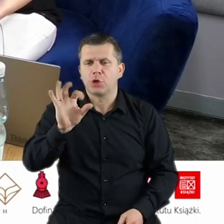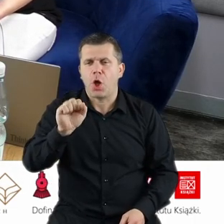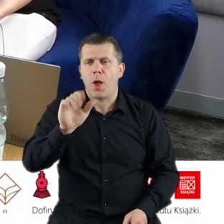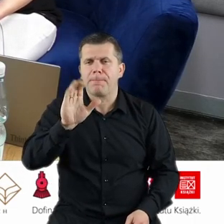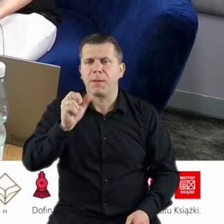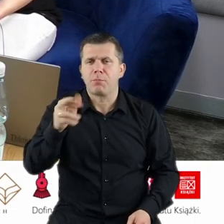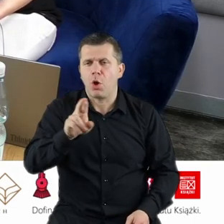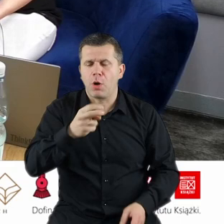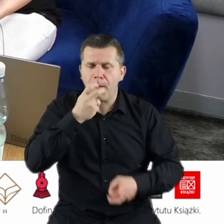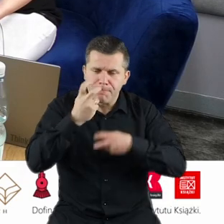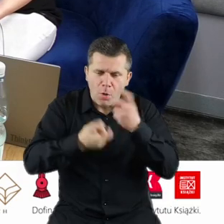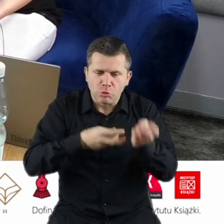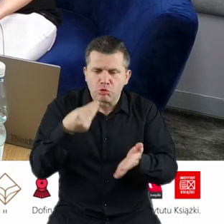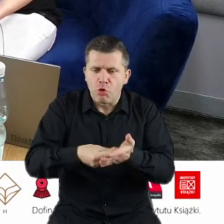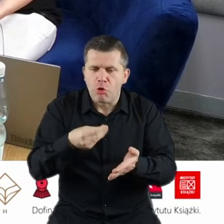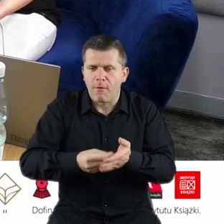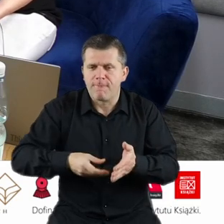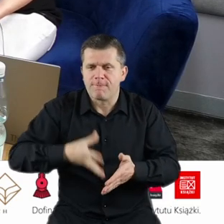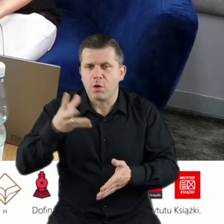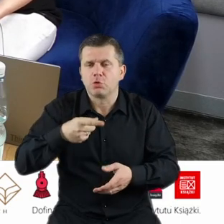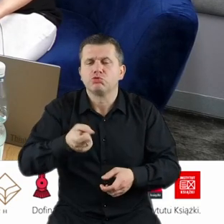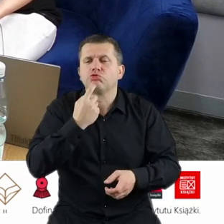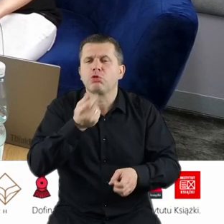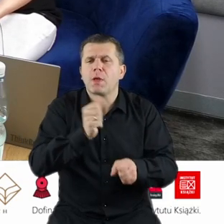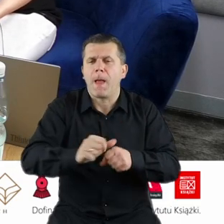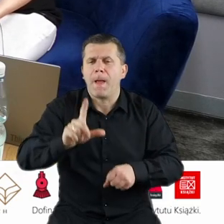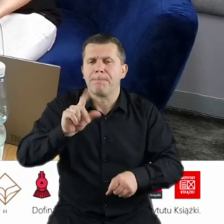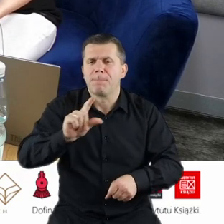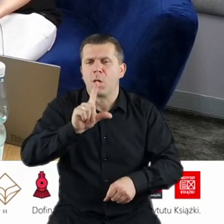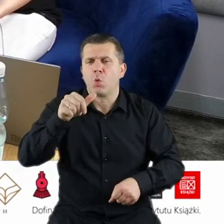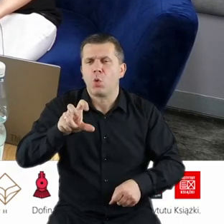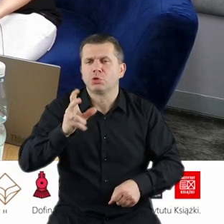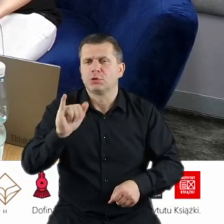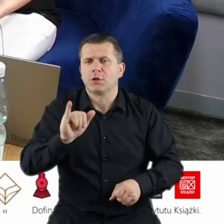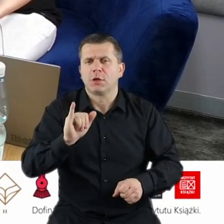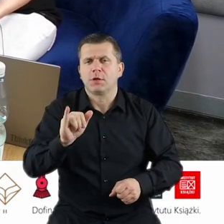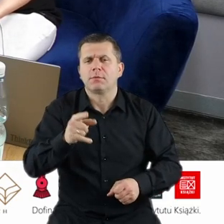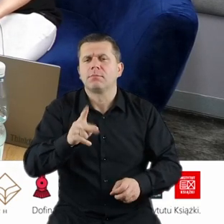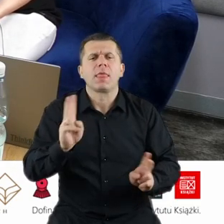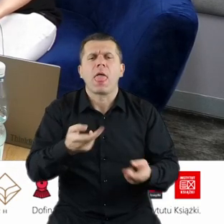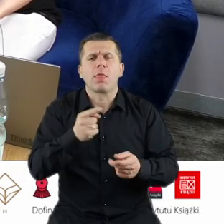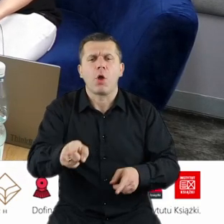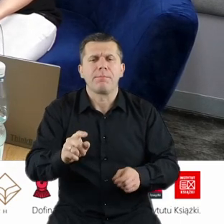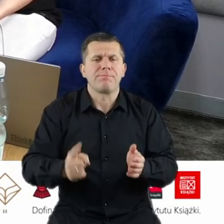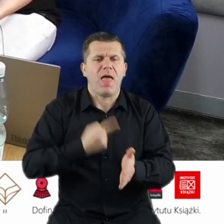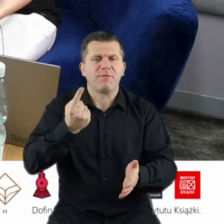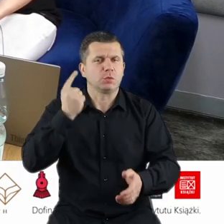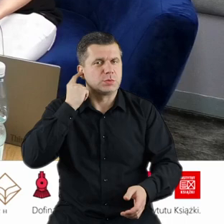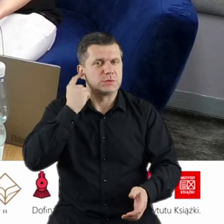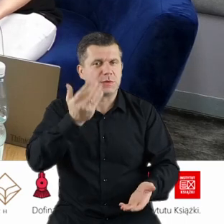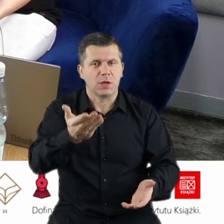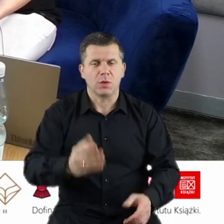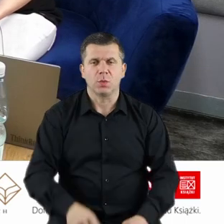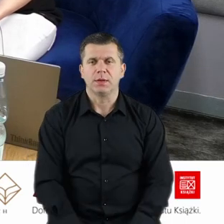Sobiborze w poszukiwaniu kosztowności. Chciałam zapytać, czym są tytułowe płuczki i kiedy pierwszy raz pan o nich